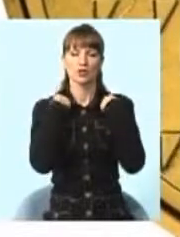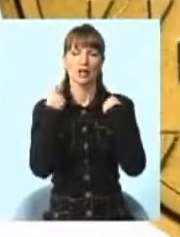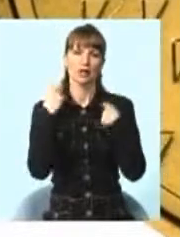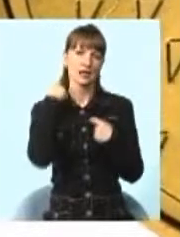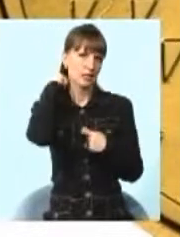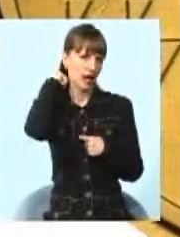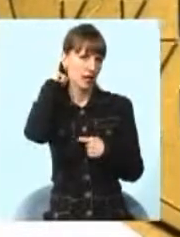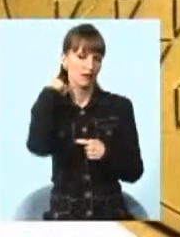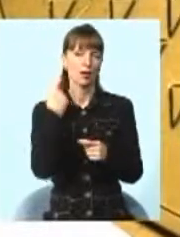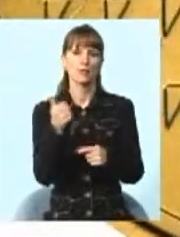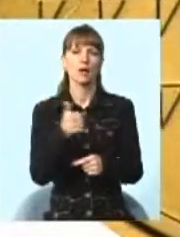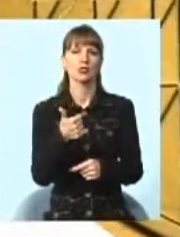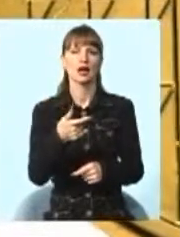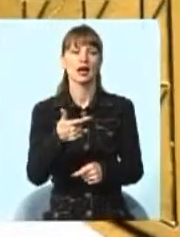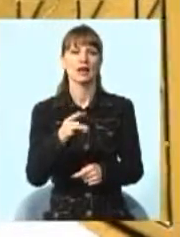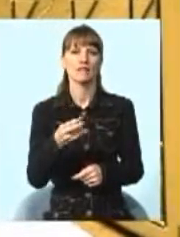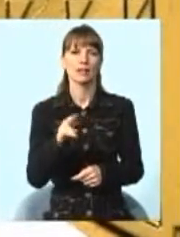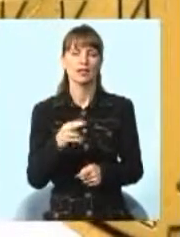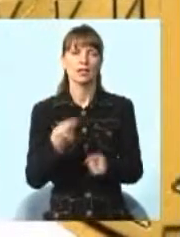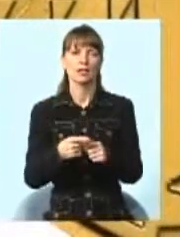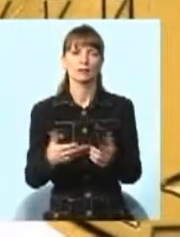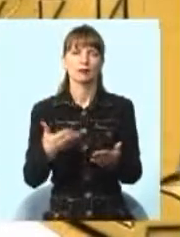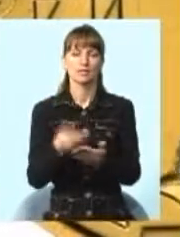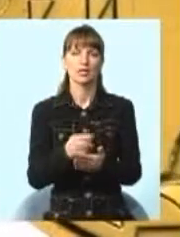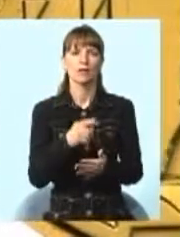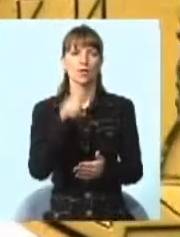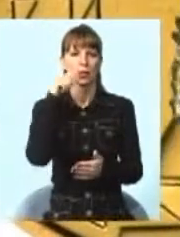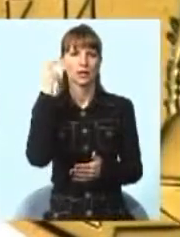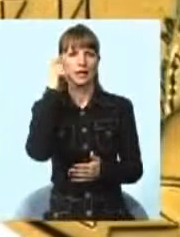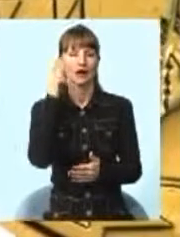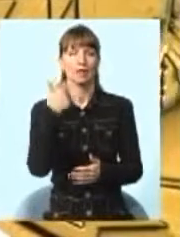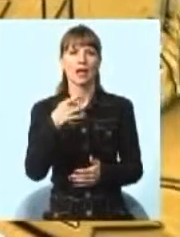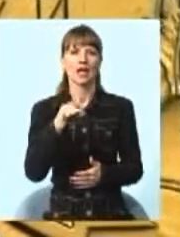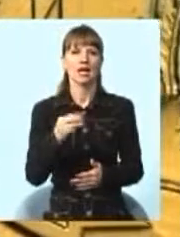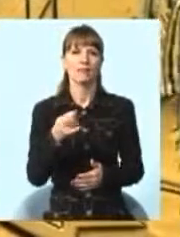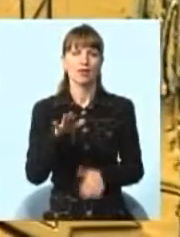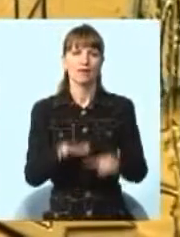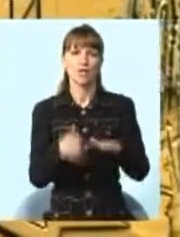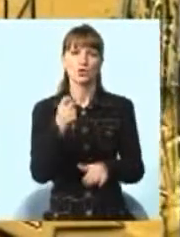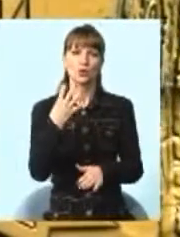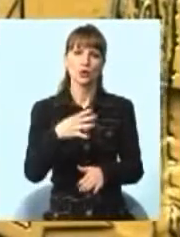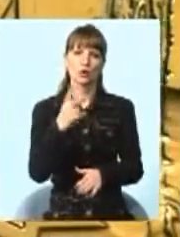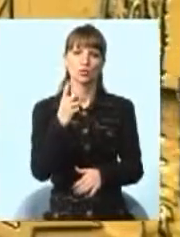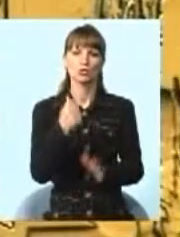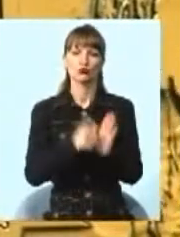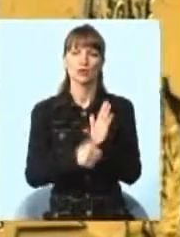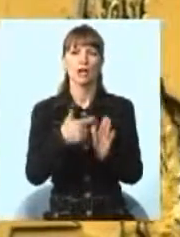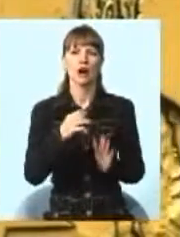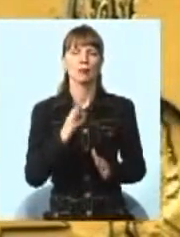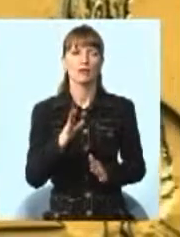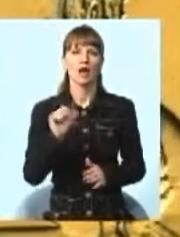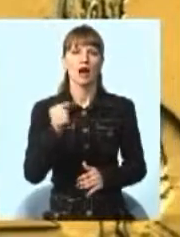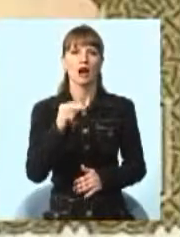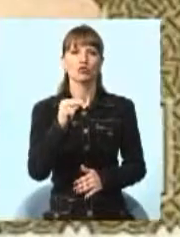Перша гривня – це немонетний платіжний засіб Русі. Так звана київська гривня важила 140-160 грамів, а чернігівська